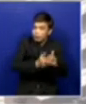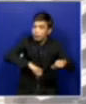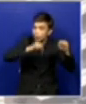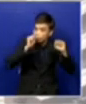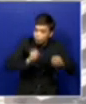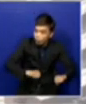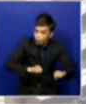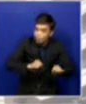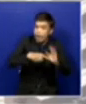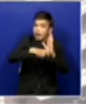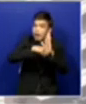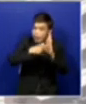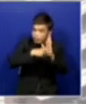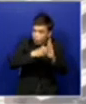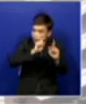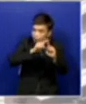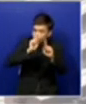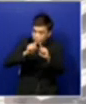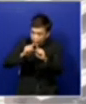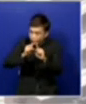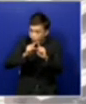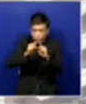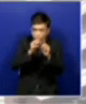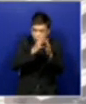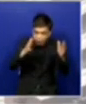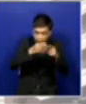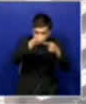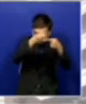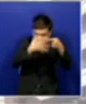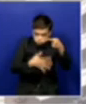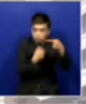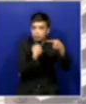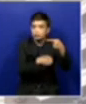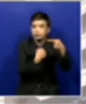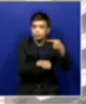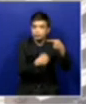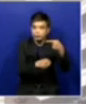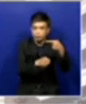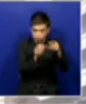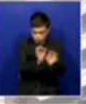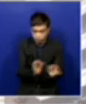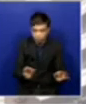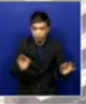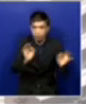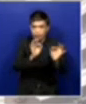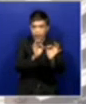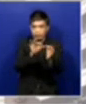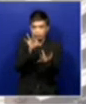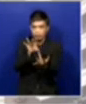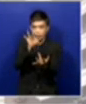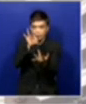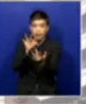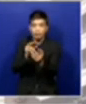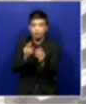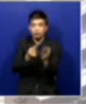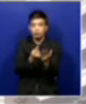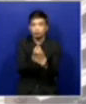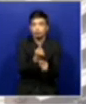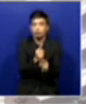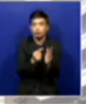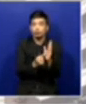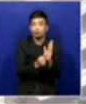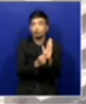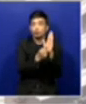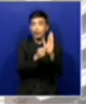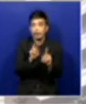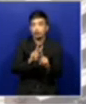การมีมากครับ10หลักการที่จำเป็นผมขอยกมา2เรื่องเองครับเรื่องที่